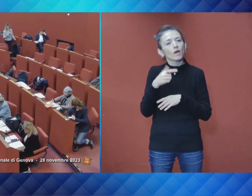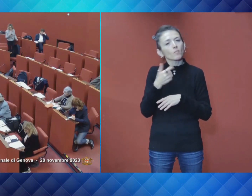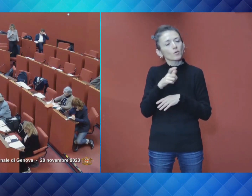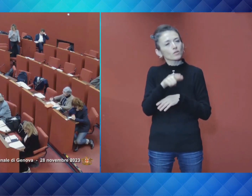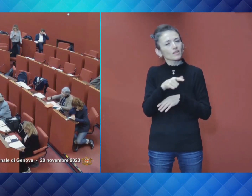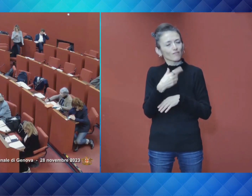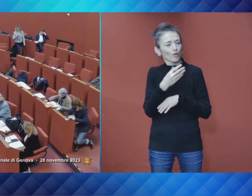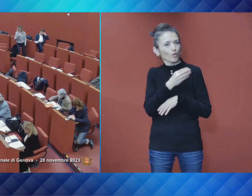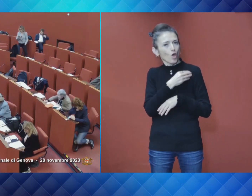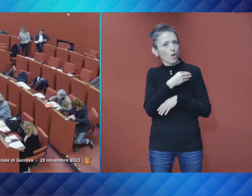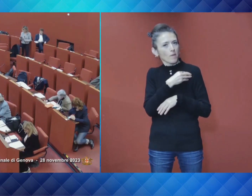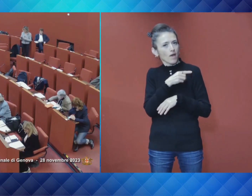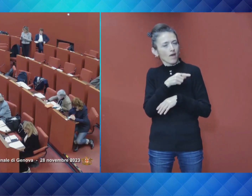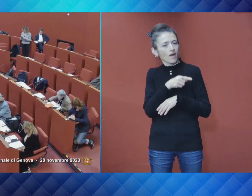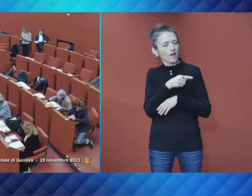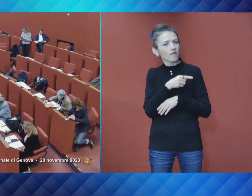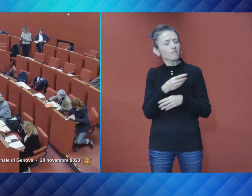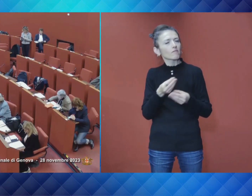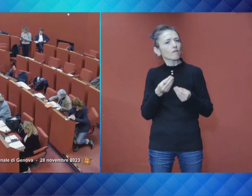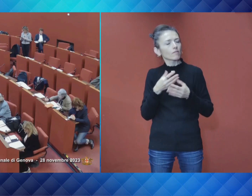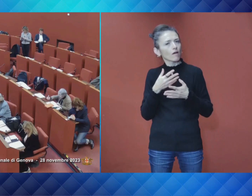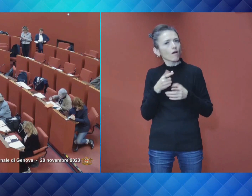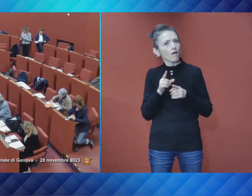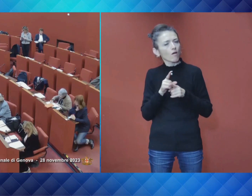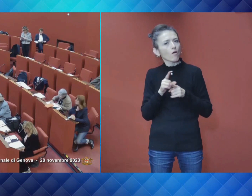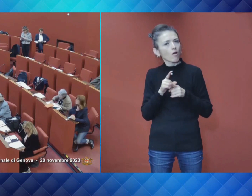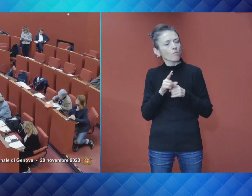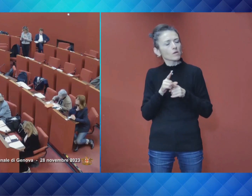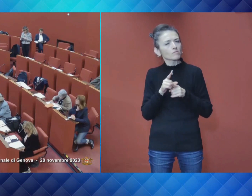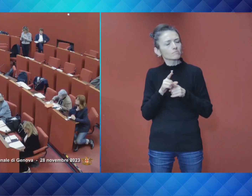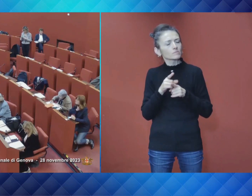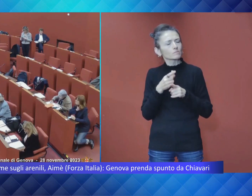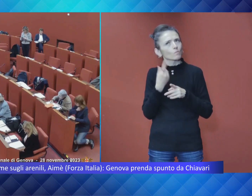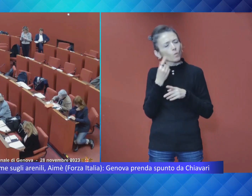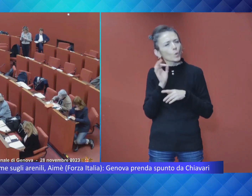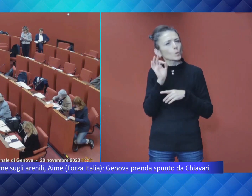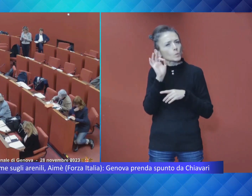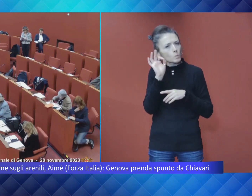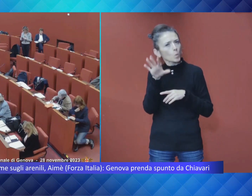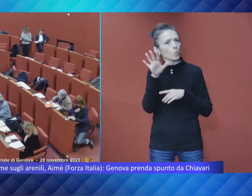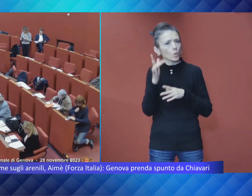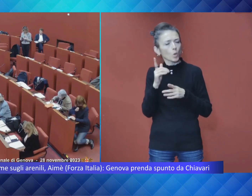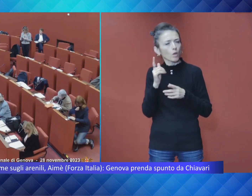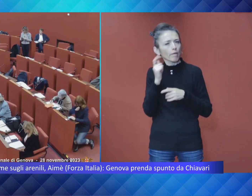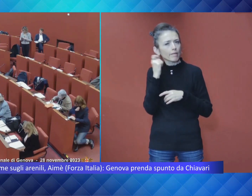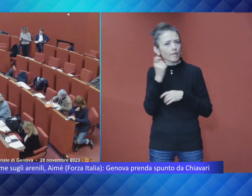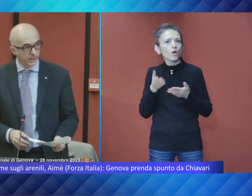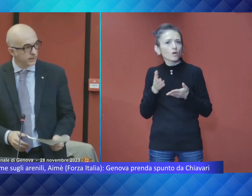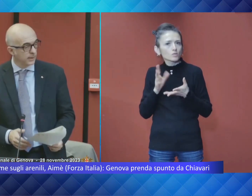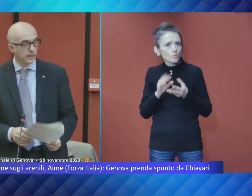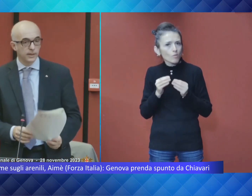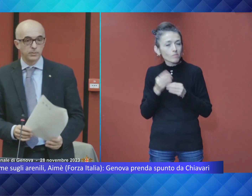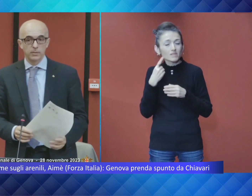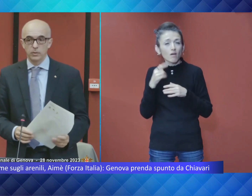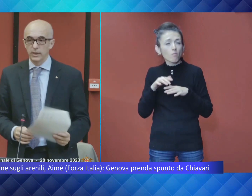interrogazione ha dato uno spunto, diciamo, interessante, perché ad oggi esiste il problema, perché quando abbiamo una mareggiata